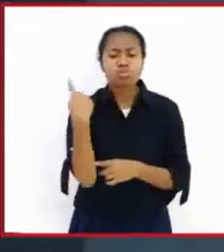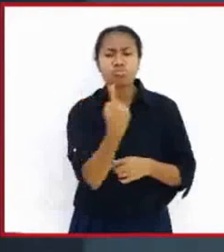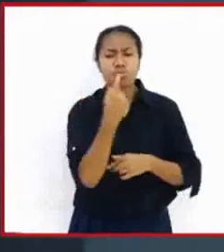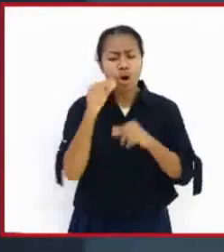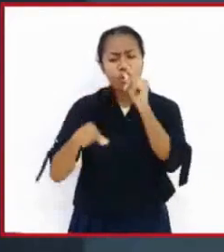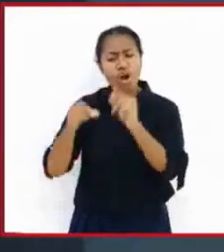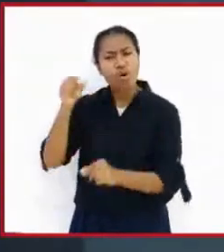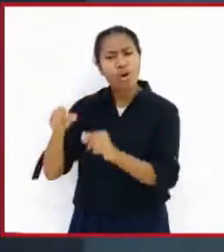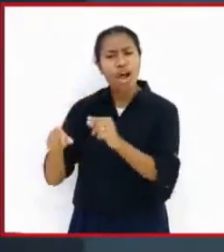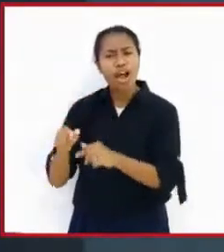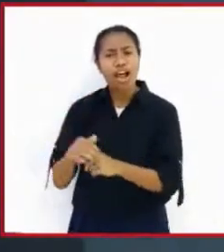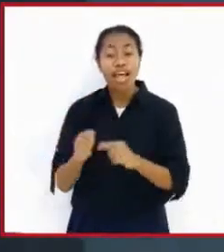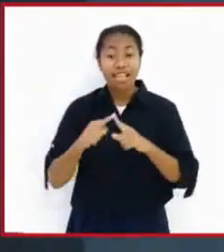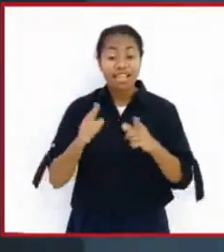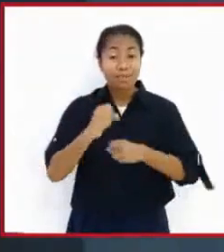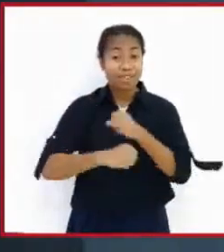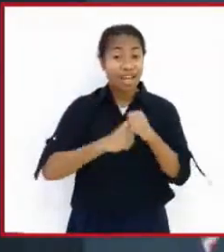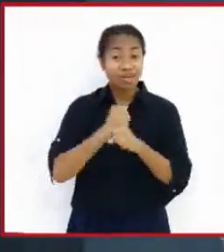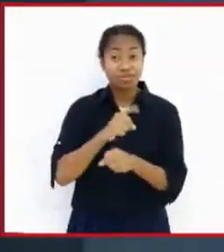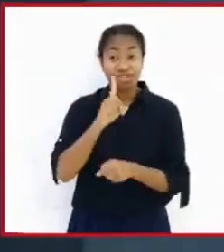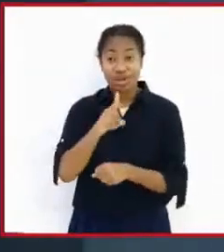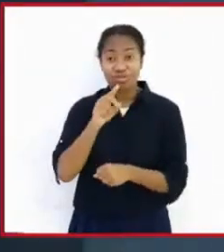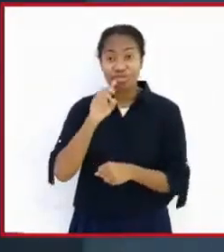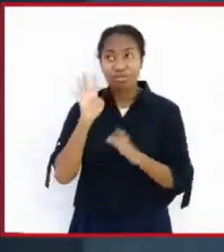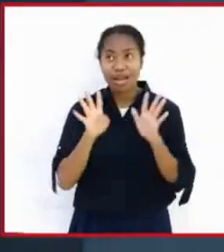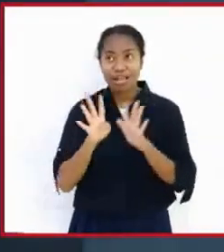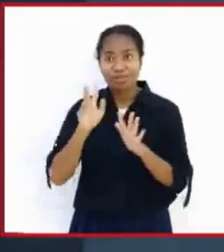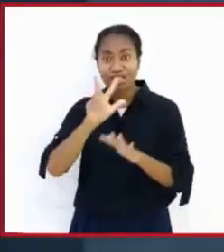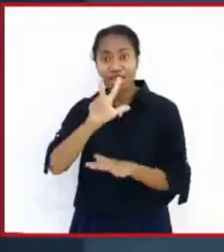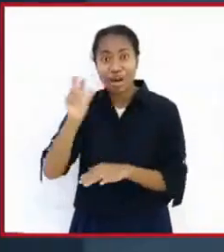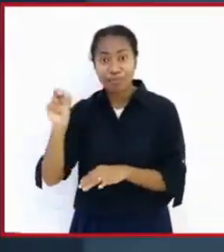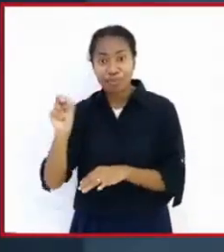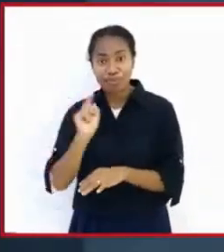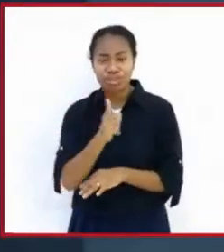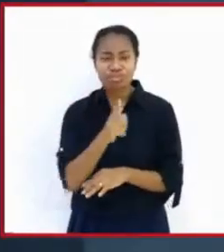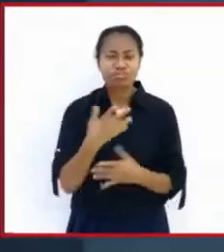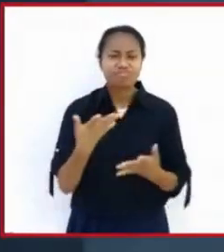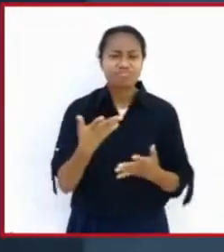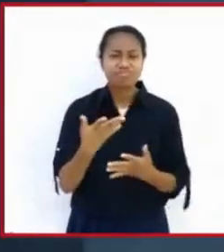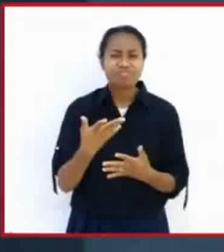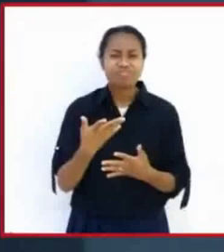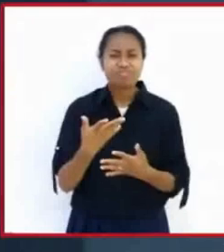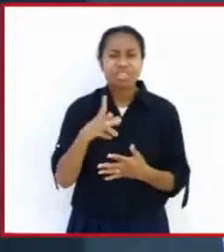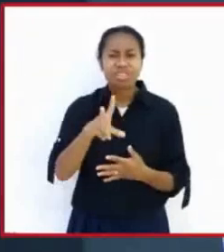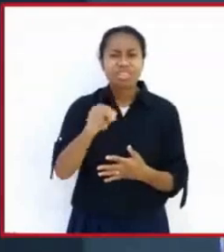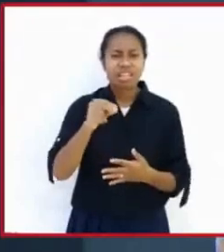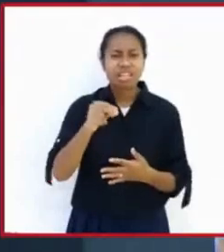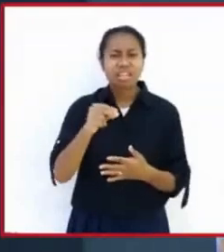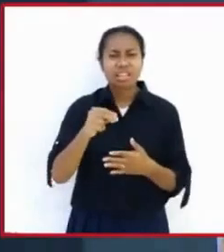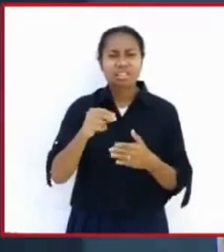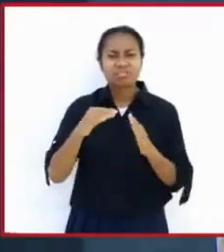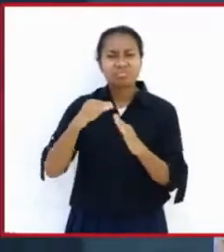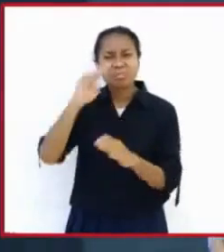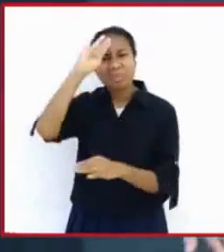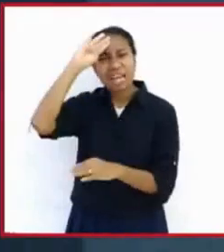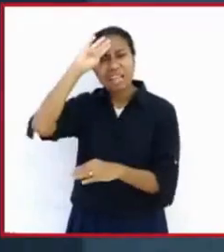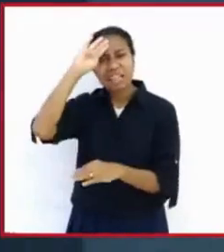tapi pada tahun 1930 susuan tercanggih sebuah